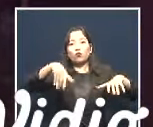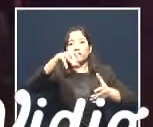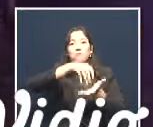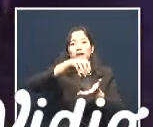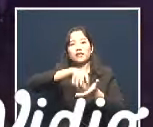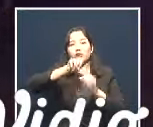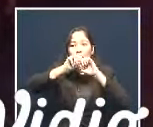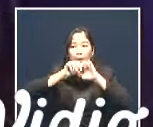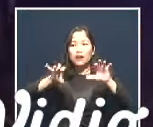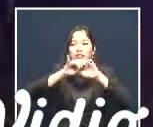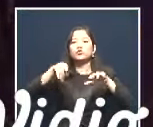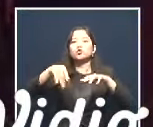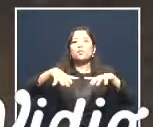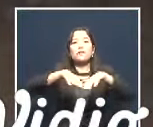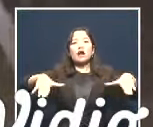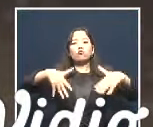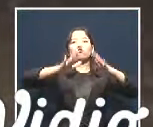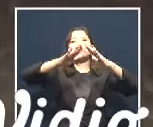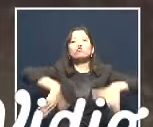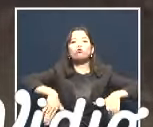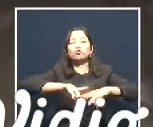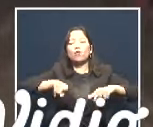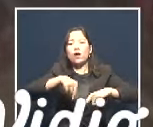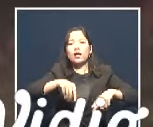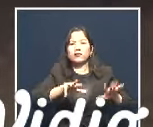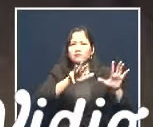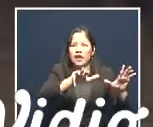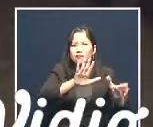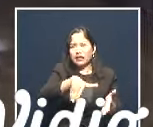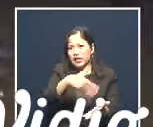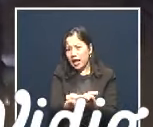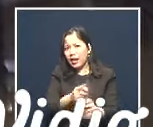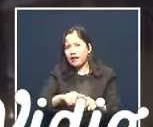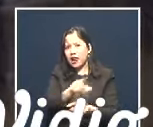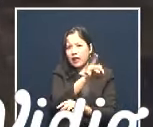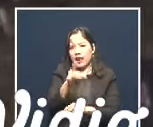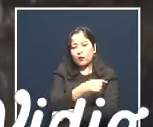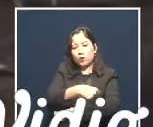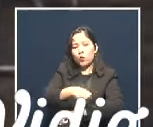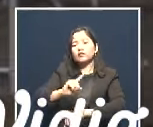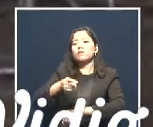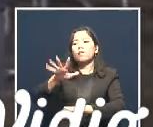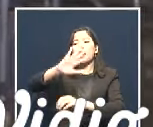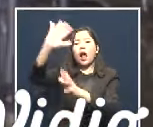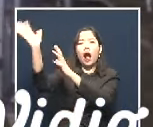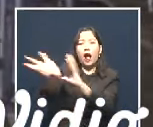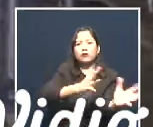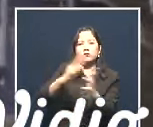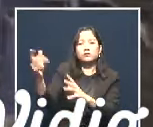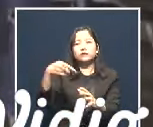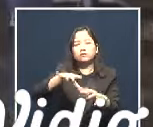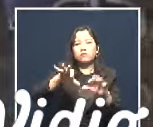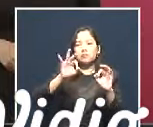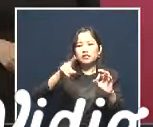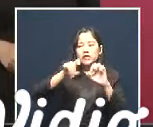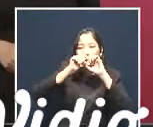menyebabkan 9 orang tewas dan puluhan lainnya terluka. Diduga panggung roboh usai diterjang angin kencang yang terjadi selama